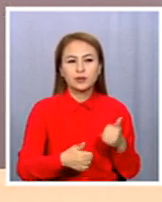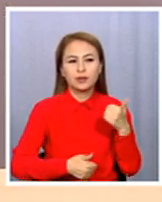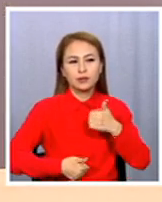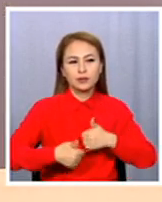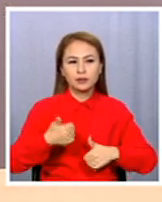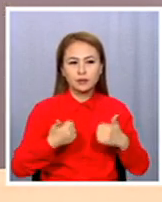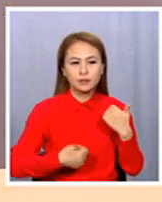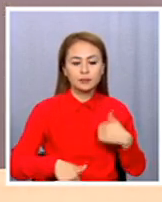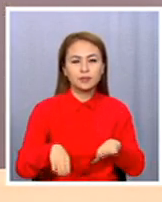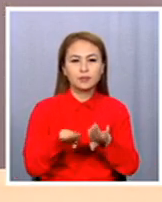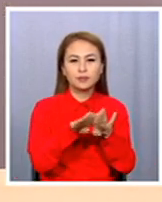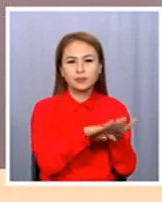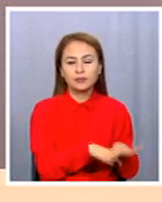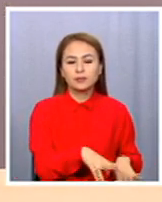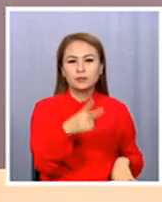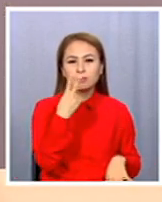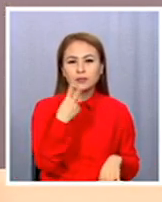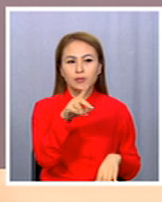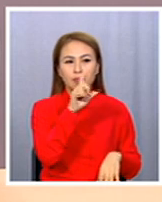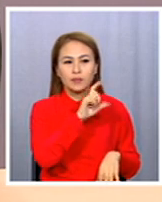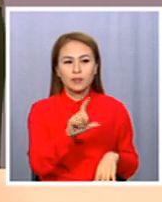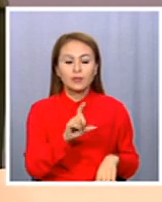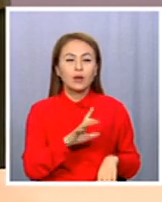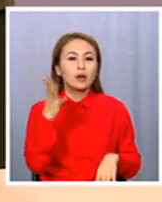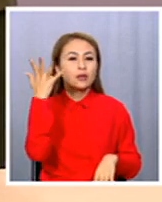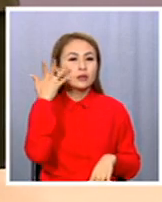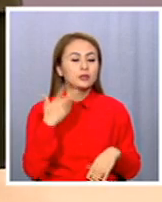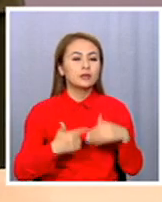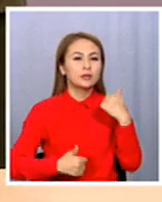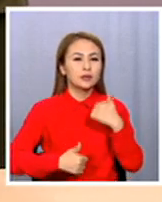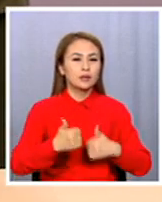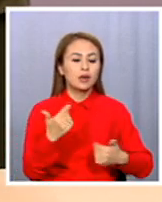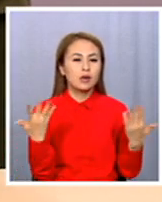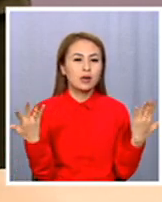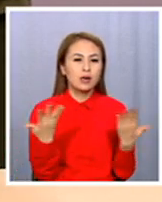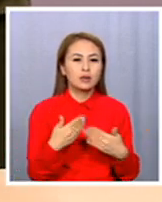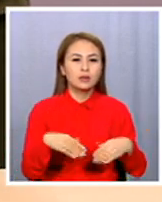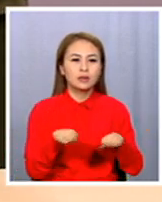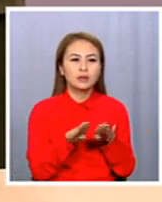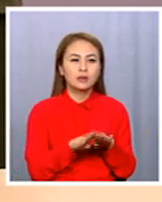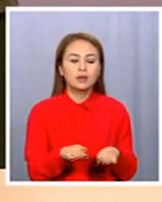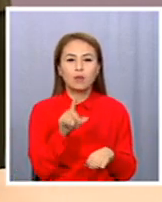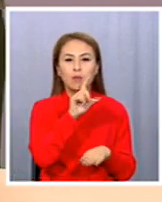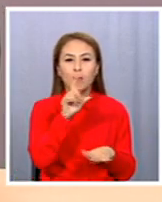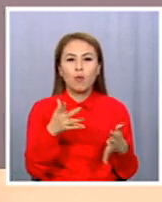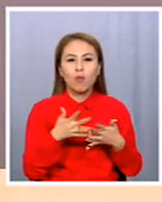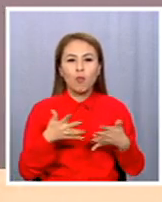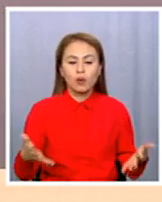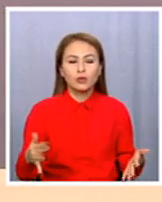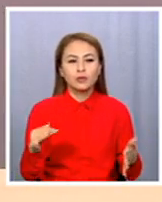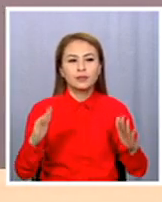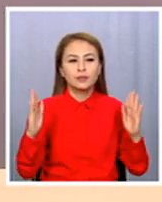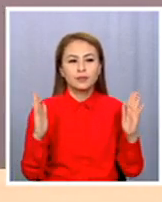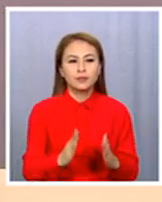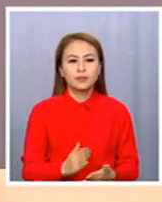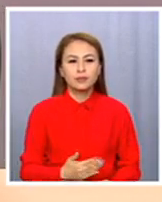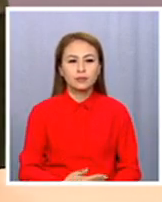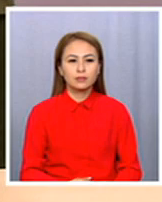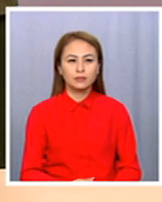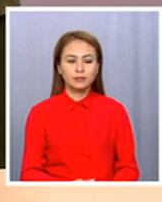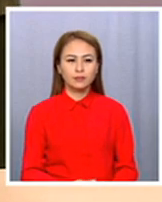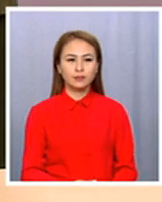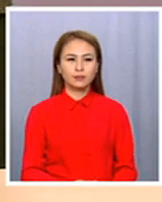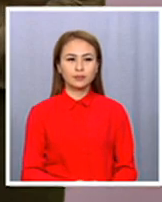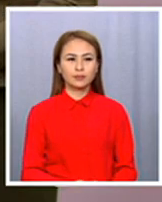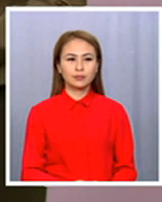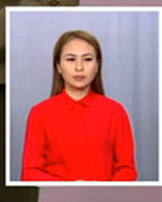Бөлімдері бірдей 2 бөлшекті салыстырғанда қай бөлшектің алымы үлкен болады, сол бөлшек